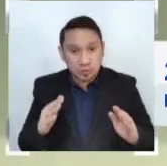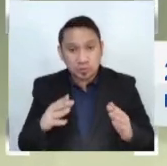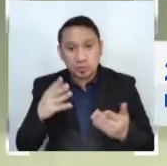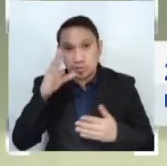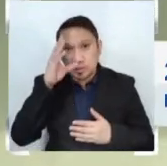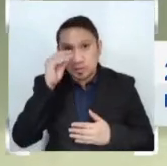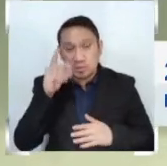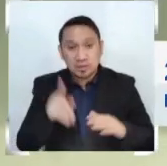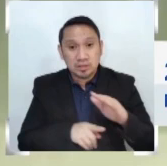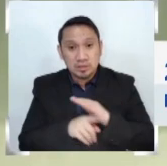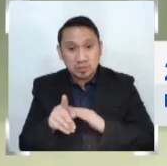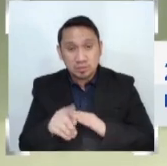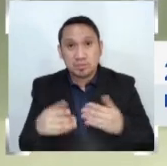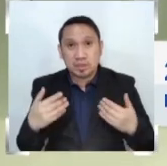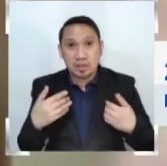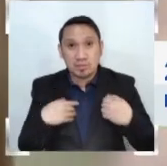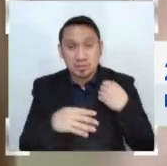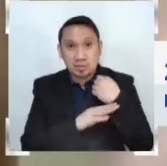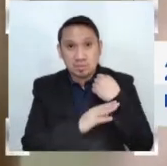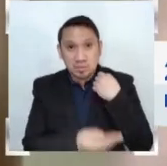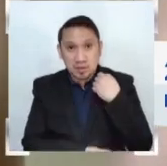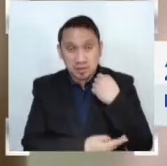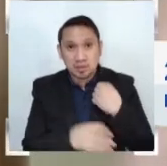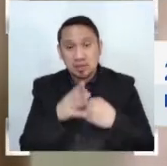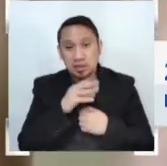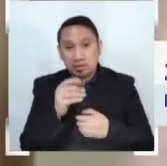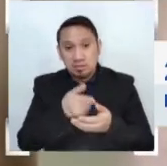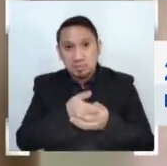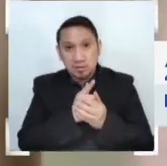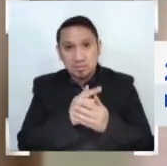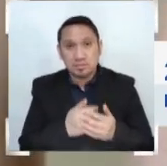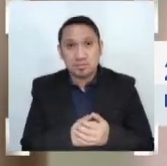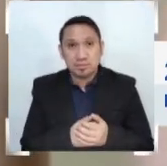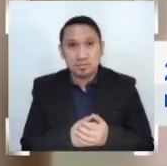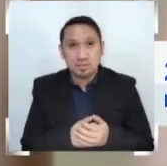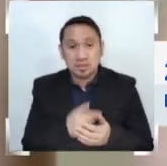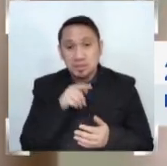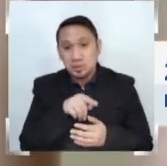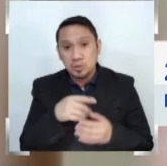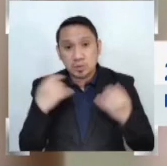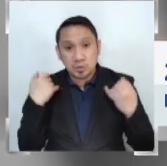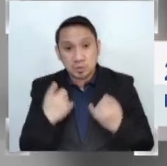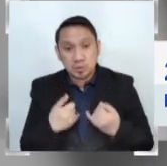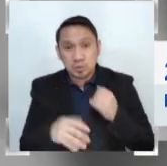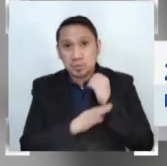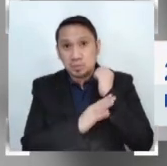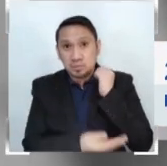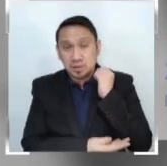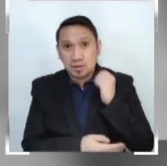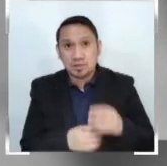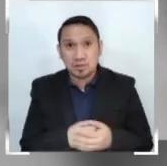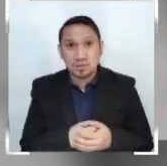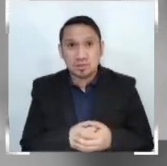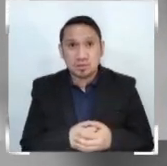umano siya bitbit ang isang sling bag hanggang sa mabaril siya. Napag-alamang mga alahas ni Perez ang laman ng sling bag. Napag-alaman din po